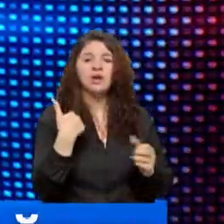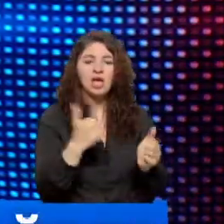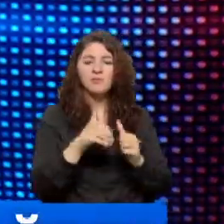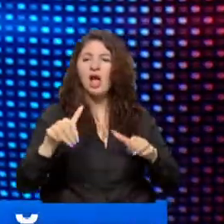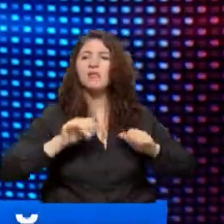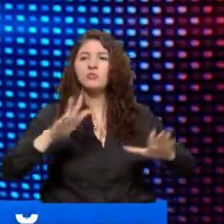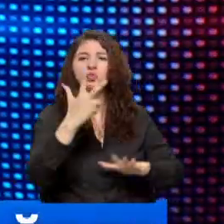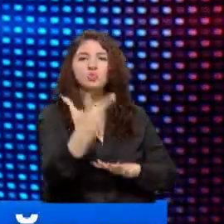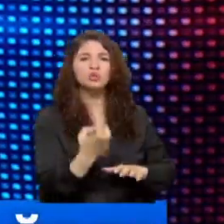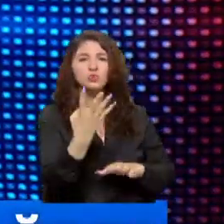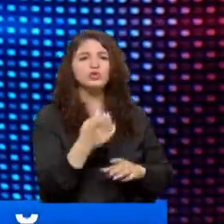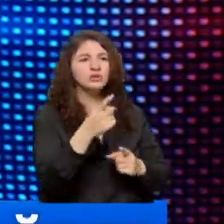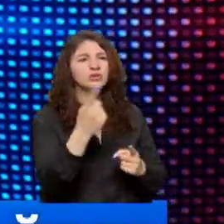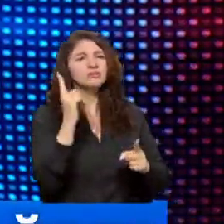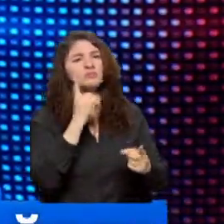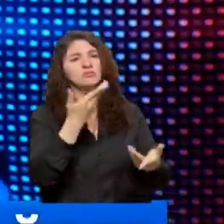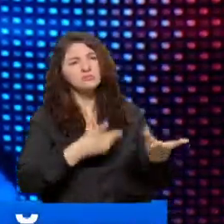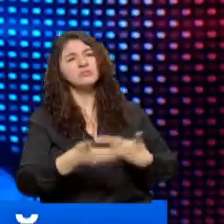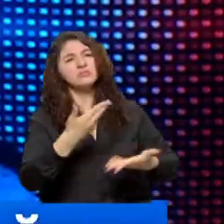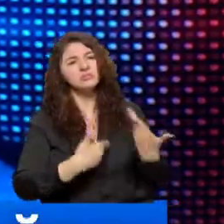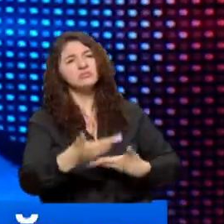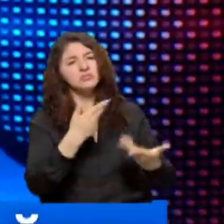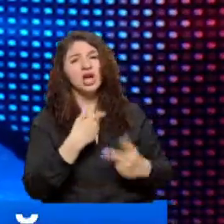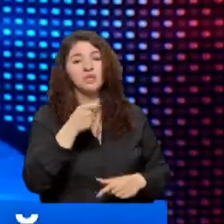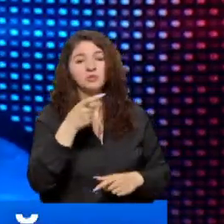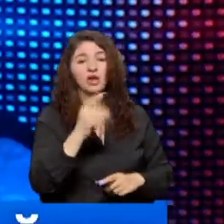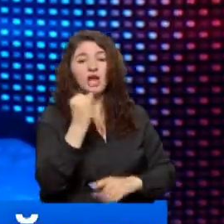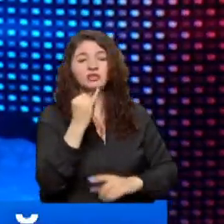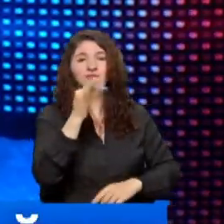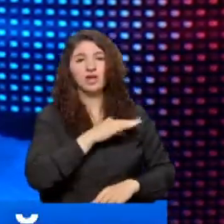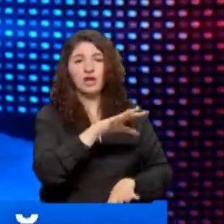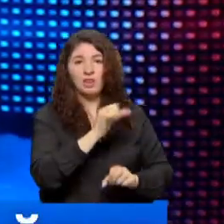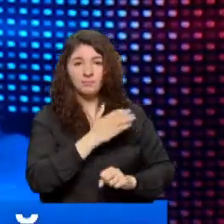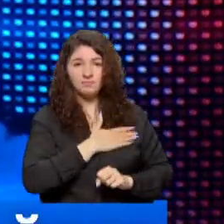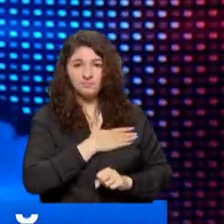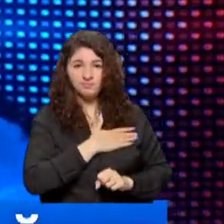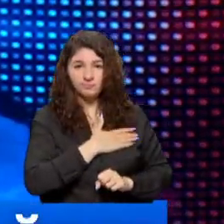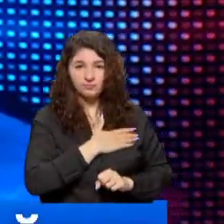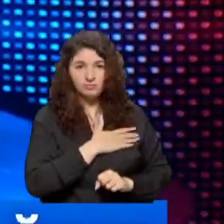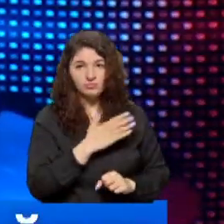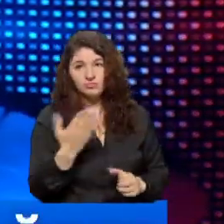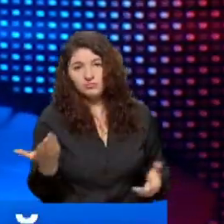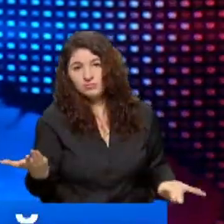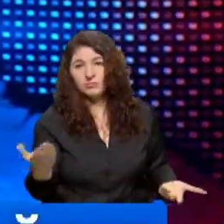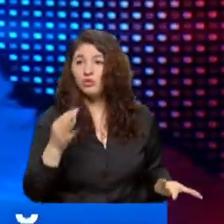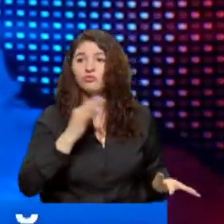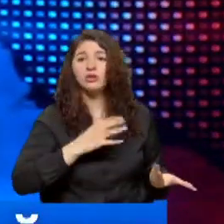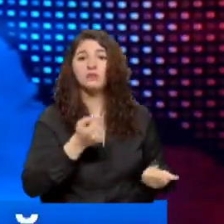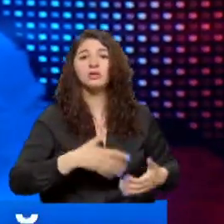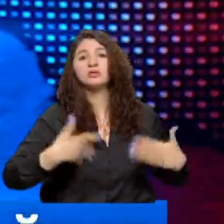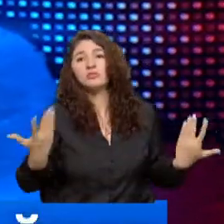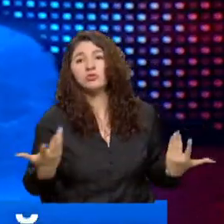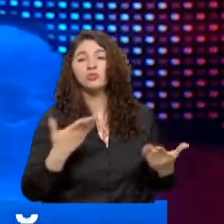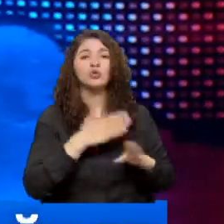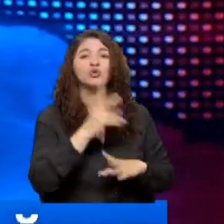kimseye de yanıma almam 3.00 4.00 saat Sizi dinlerim yapıcı eleştirileriniz den faydalanırım o faydalanmak